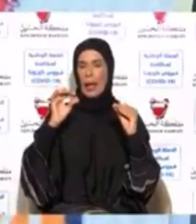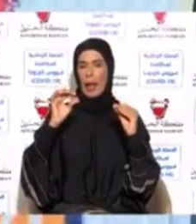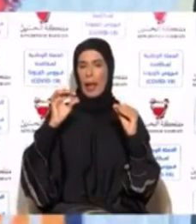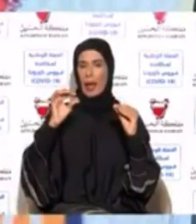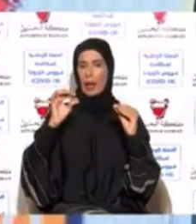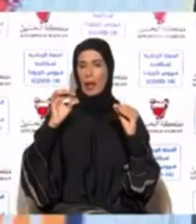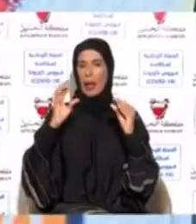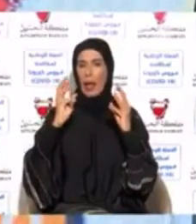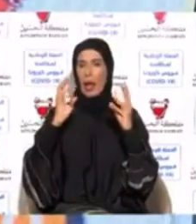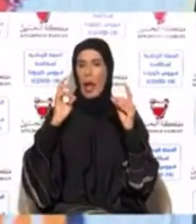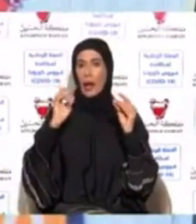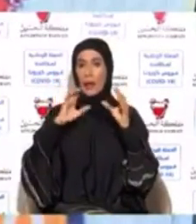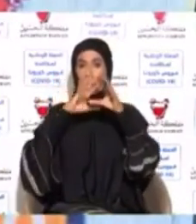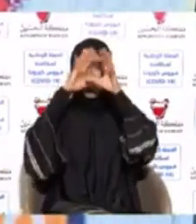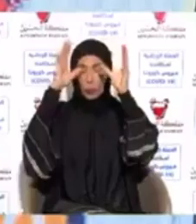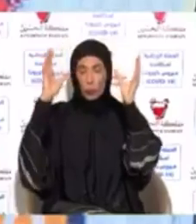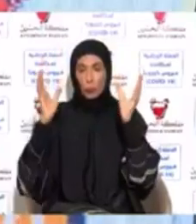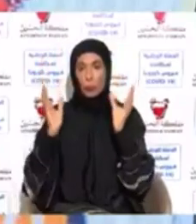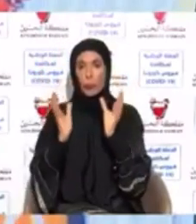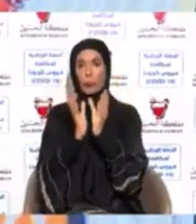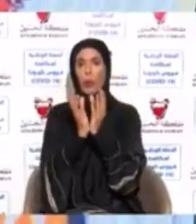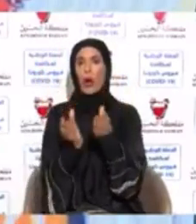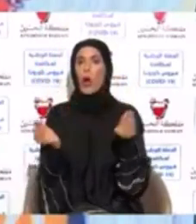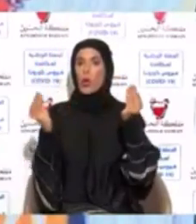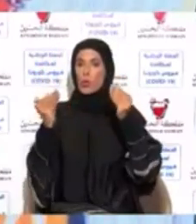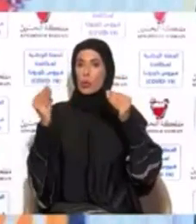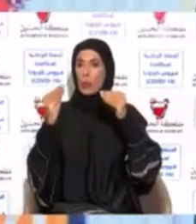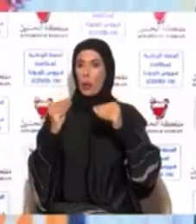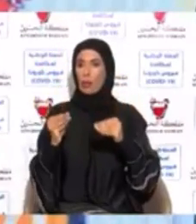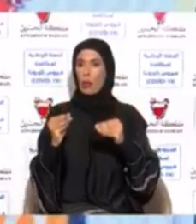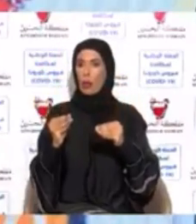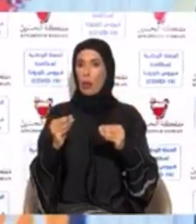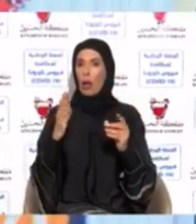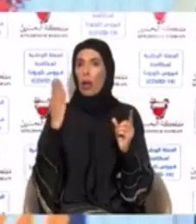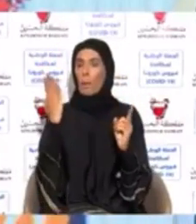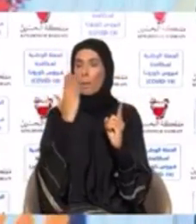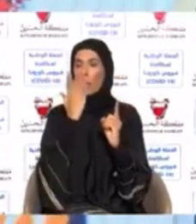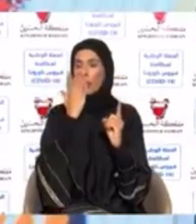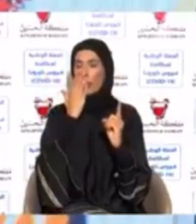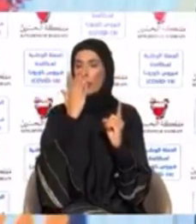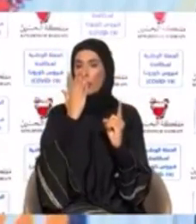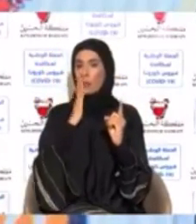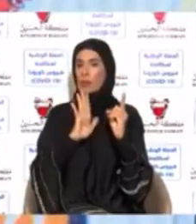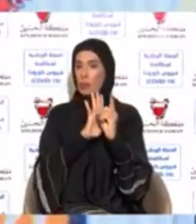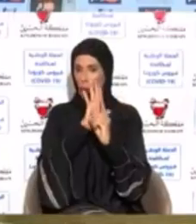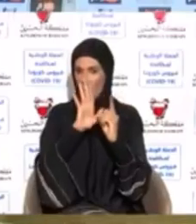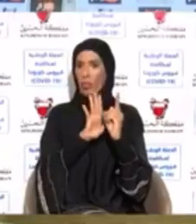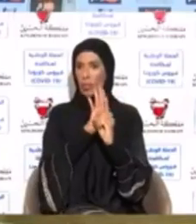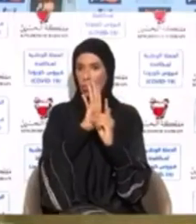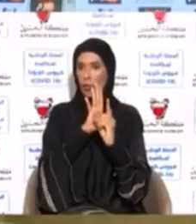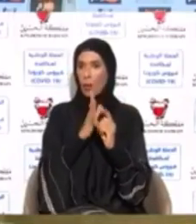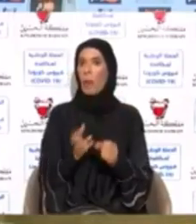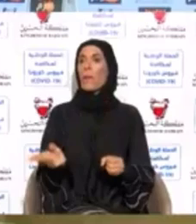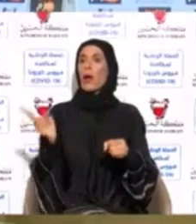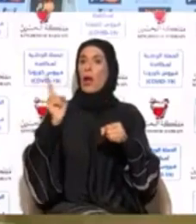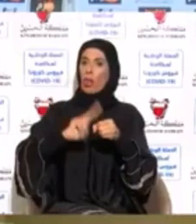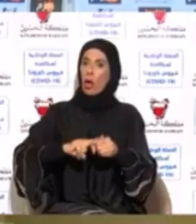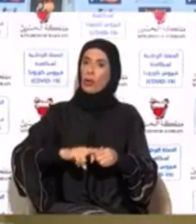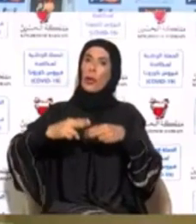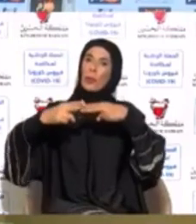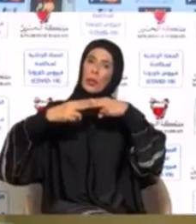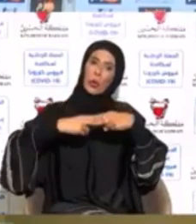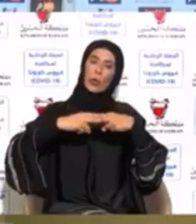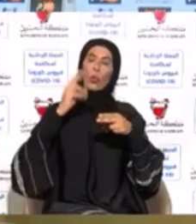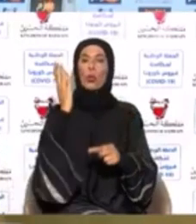هل ستتأثر المدارس؟ وهل ستتم مراجعة إعادة فتح المنشآت والتي كان قد تقرر